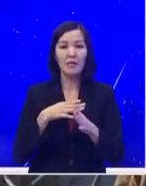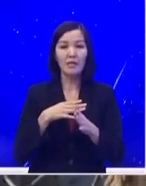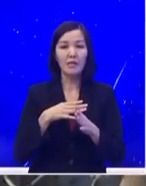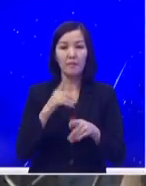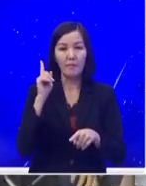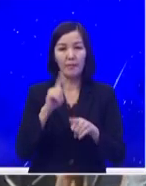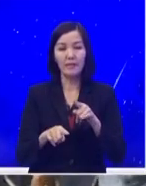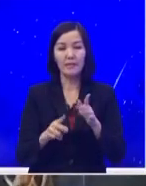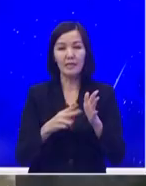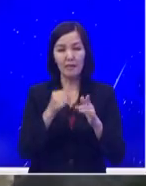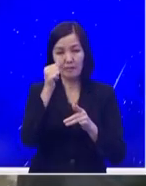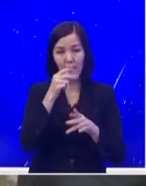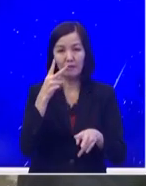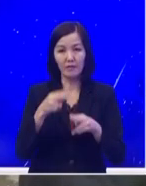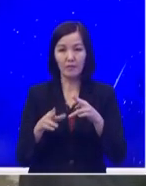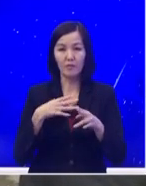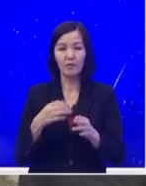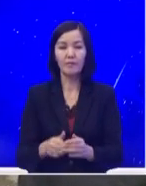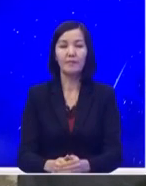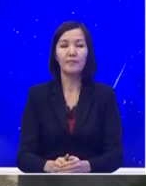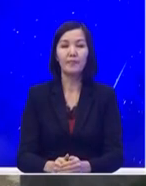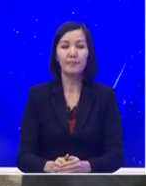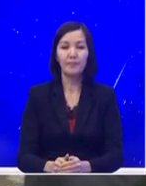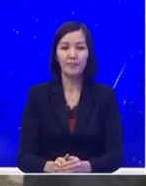переход в эксплуатацию. Курс материалов.